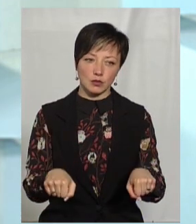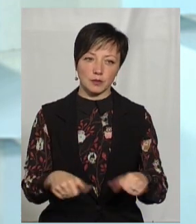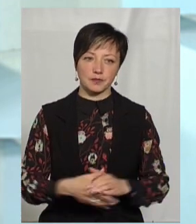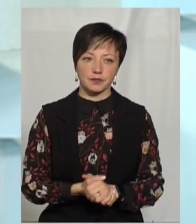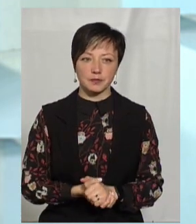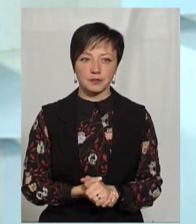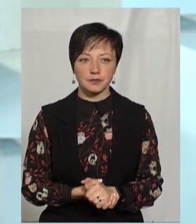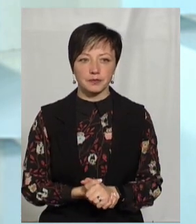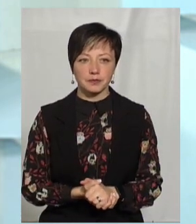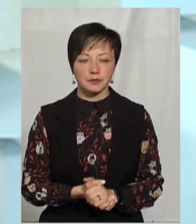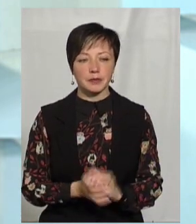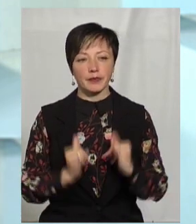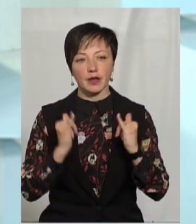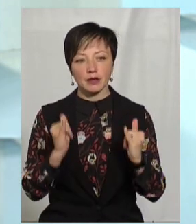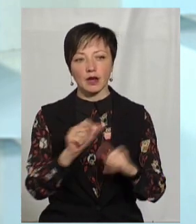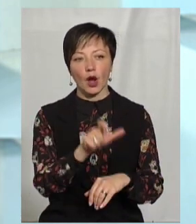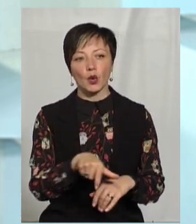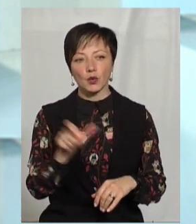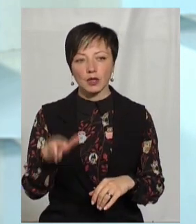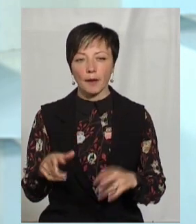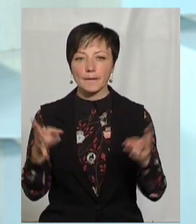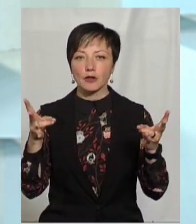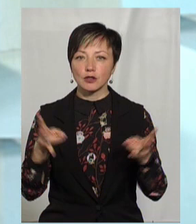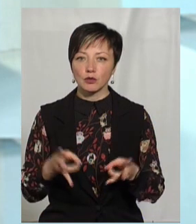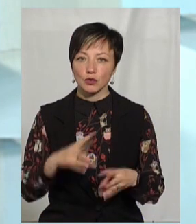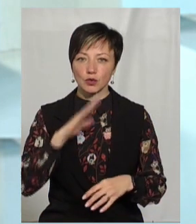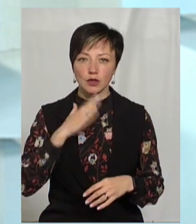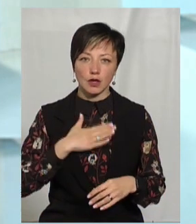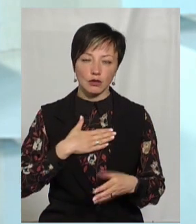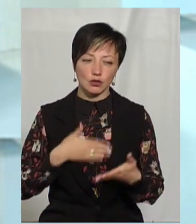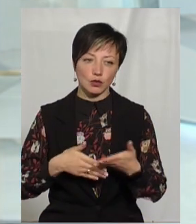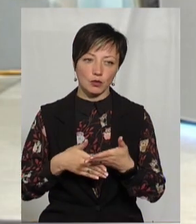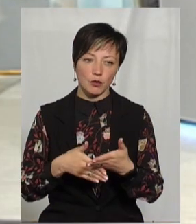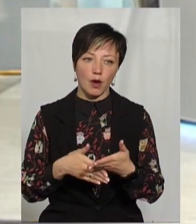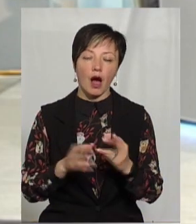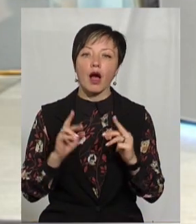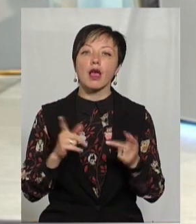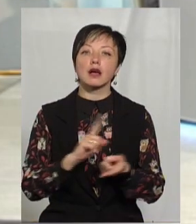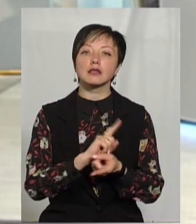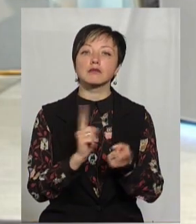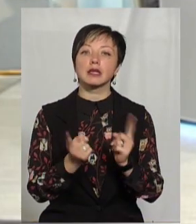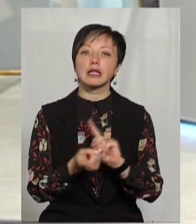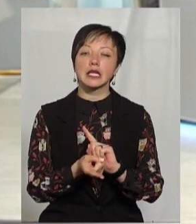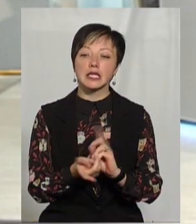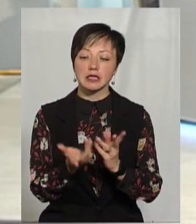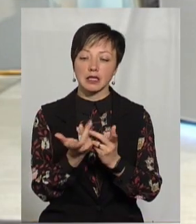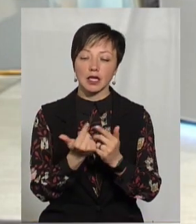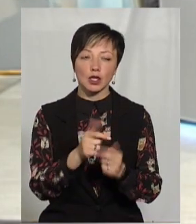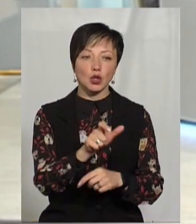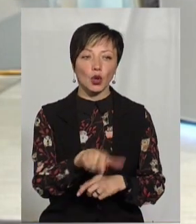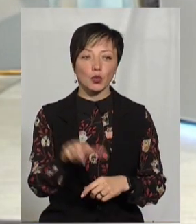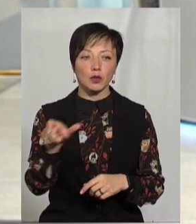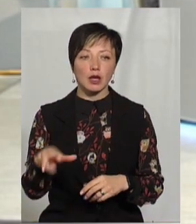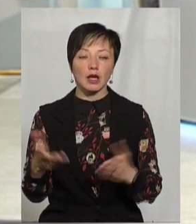міста робити для людей, котрі потребують нашої допомоги. А як змінилася кількість тих людей,